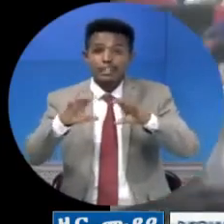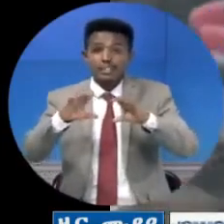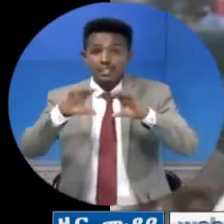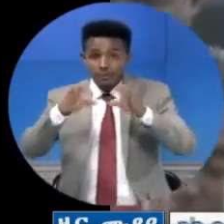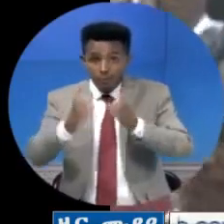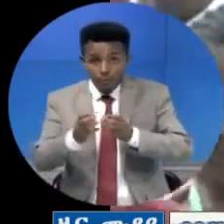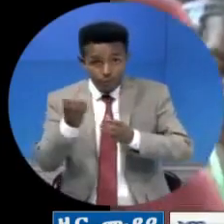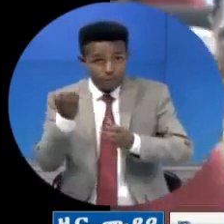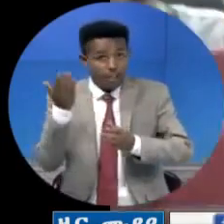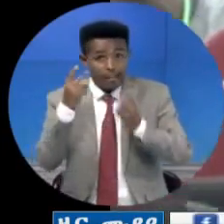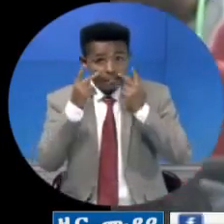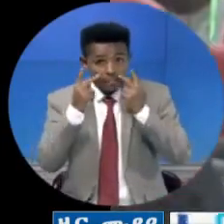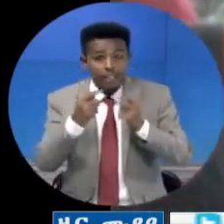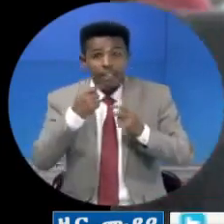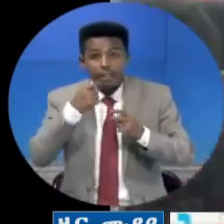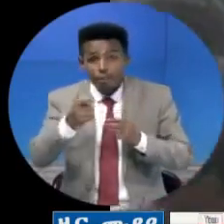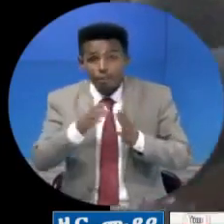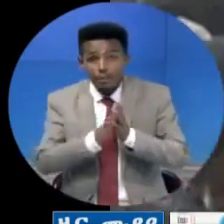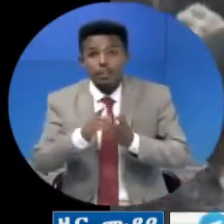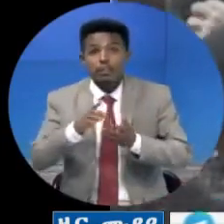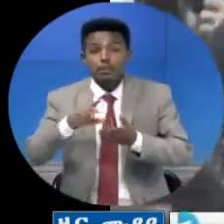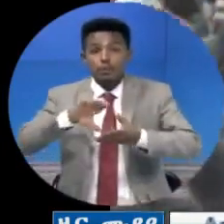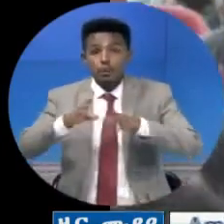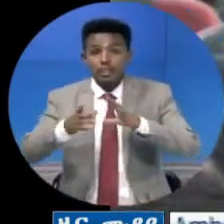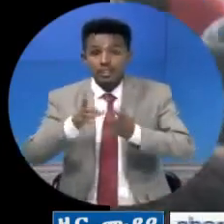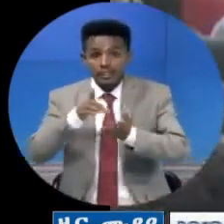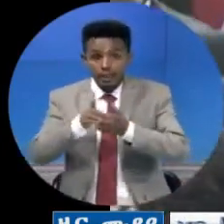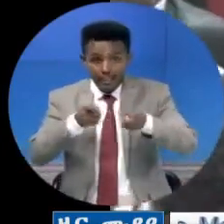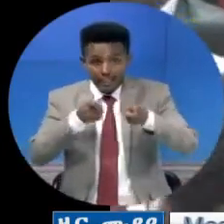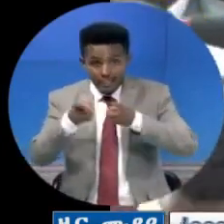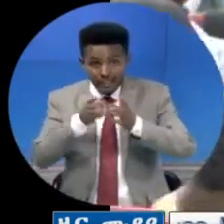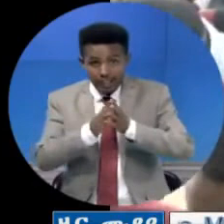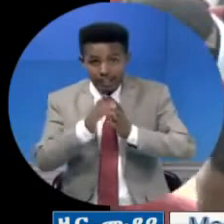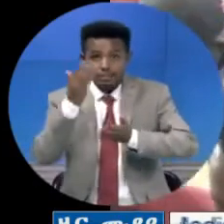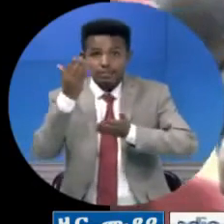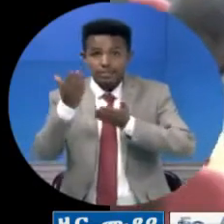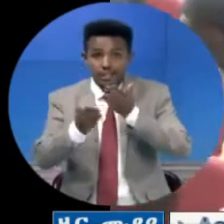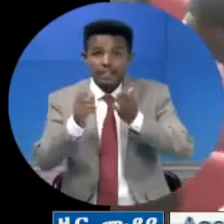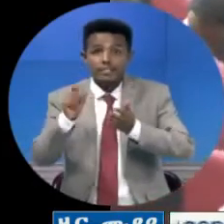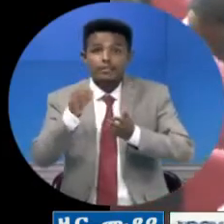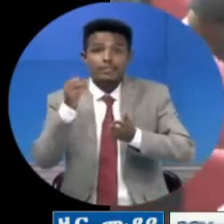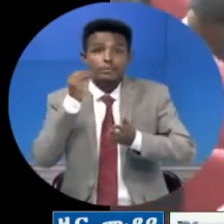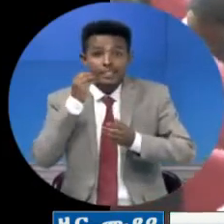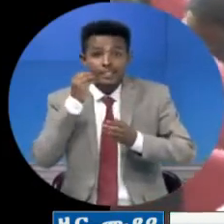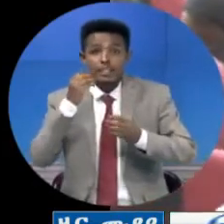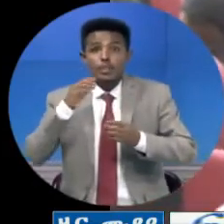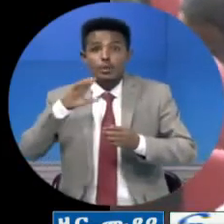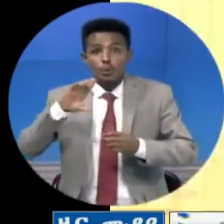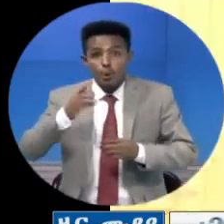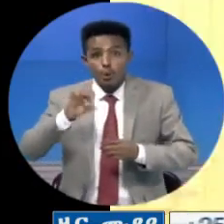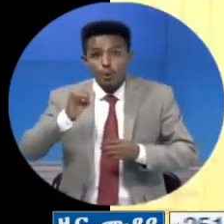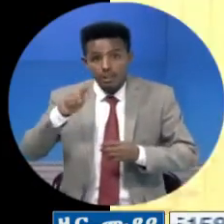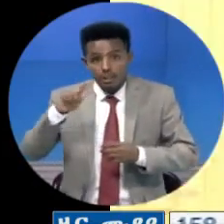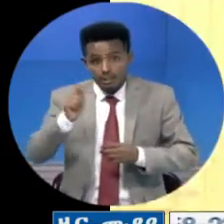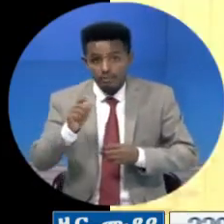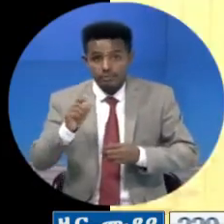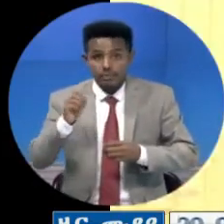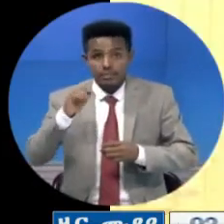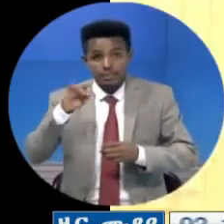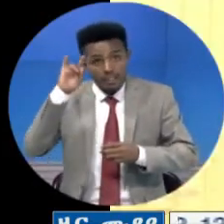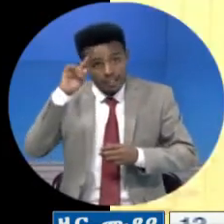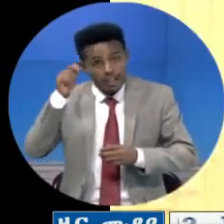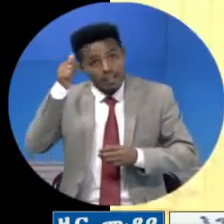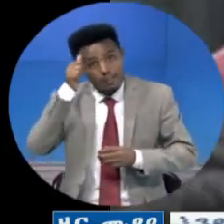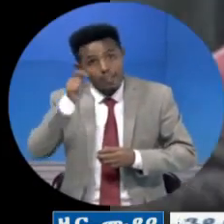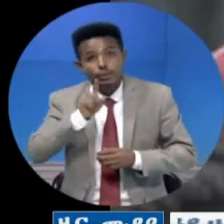ከዚህ ቀደም አይተናል ያሉት የጎንደር ከተማ አስተዳደር የከተማ አገልግሎት አቅርቦትና አስተዳደር ጽህፈት ቤት ኃላፊ ኮሎኔል ዘለቀ አለባቸው ናቸው።